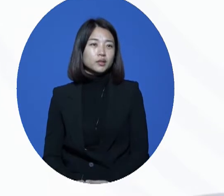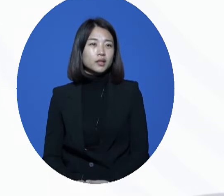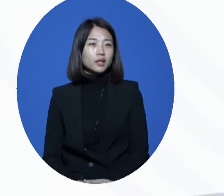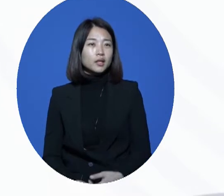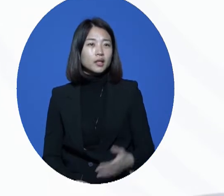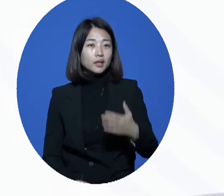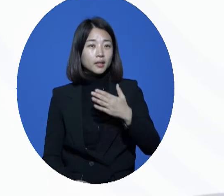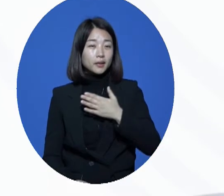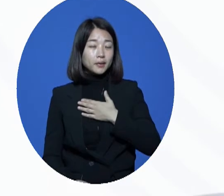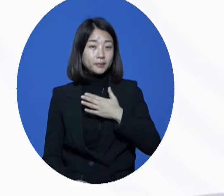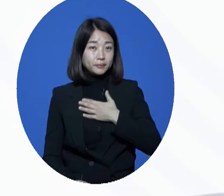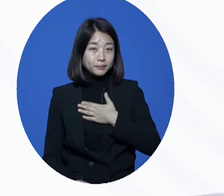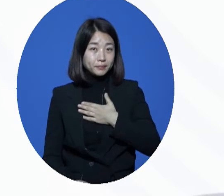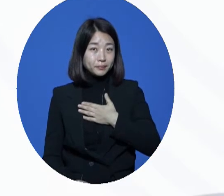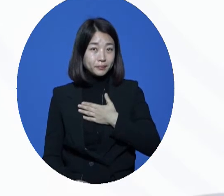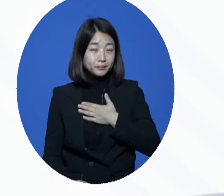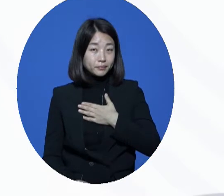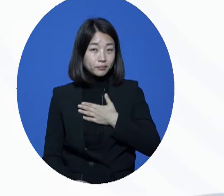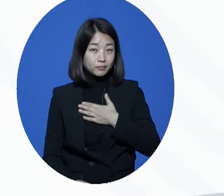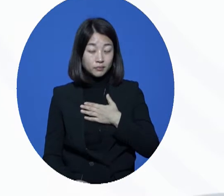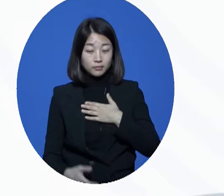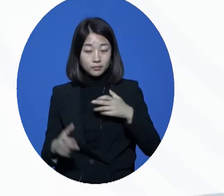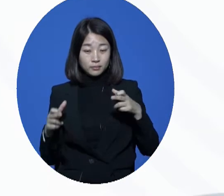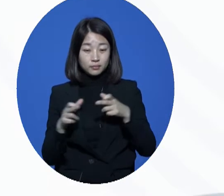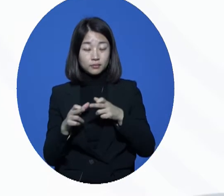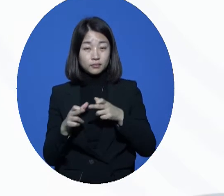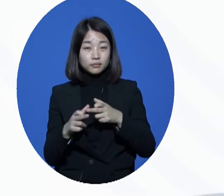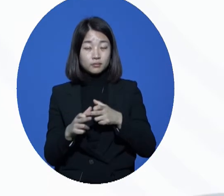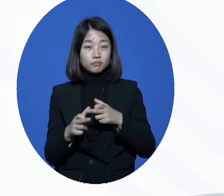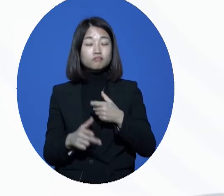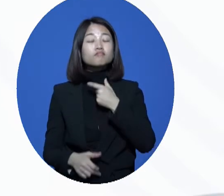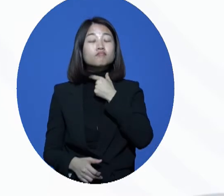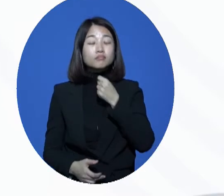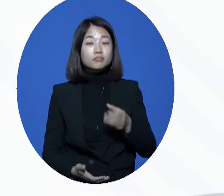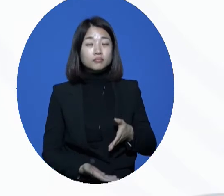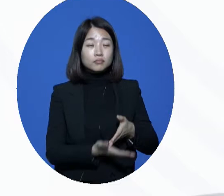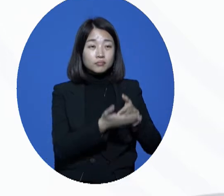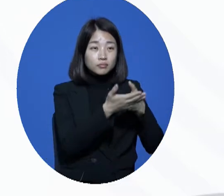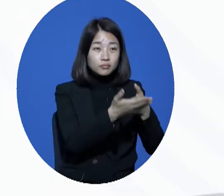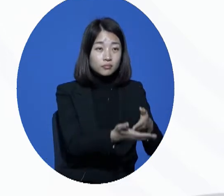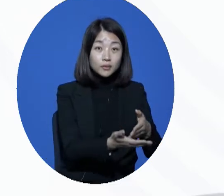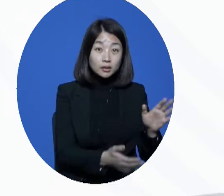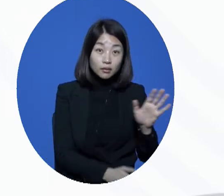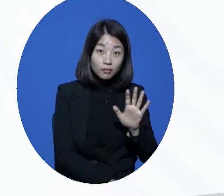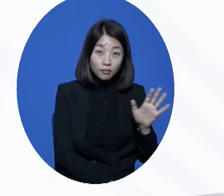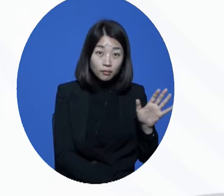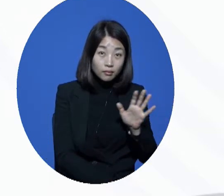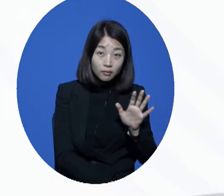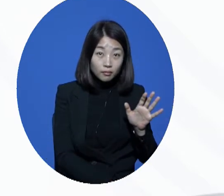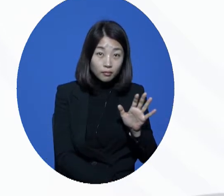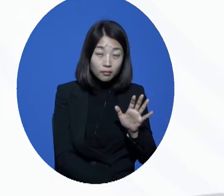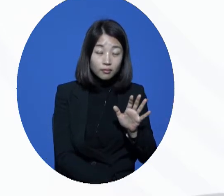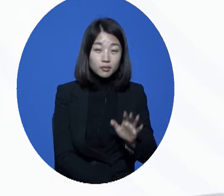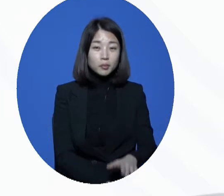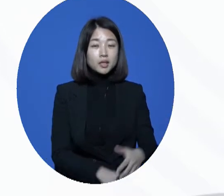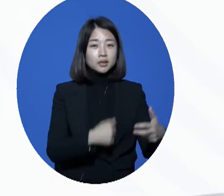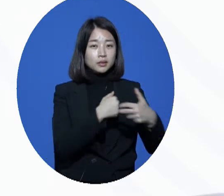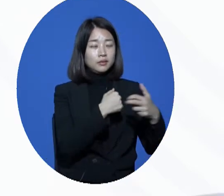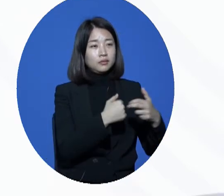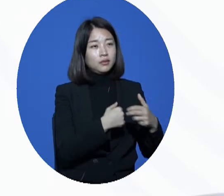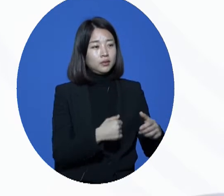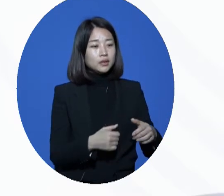지녔다 하더라도 행정적으로 더 정확하게는 엄밀하게 의료적인 기준에 포함되어야